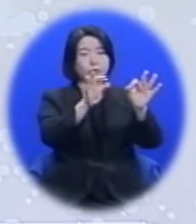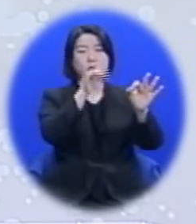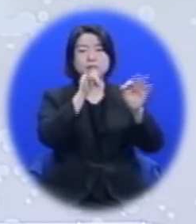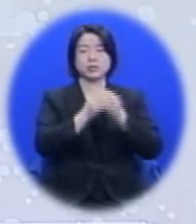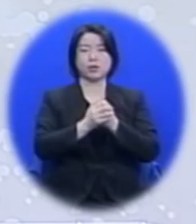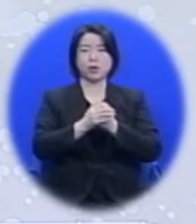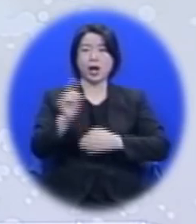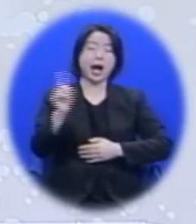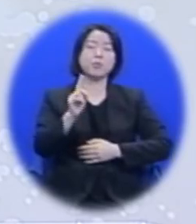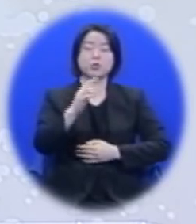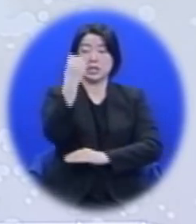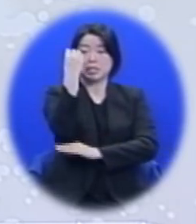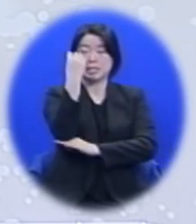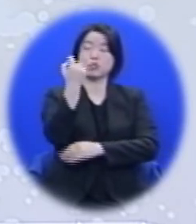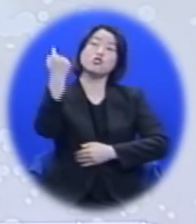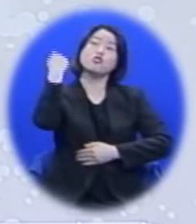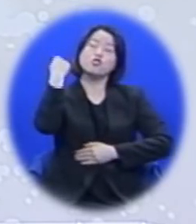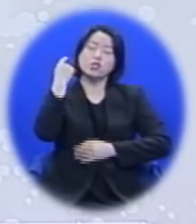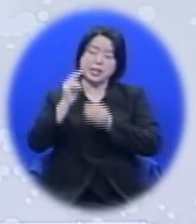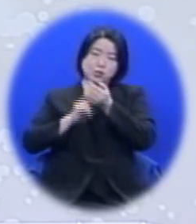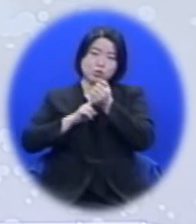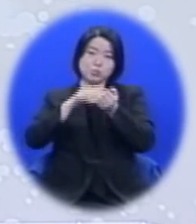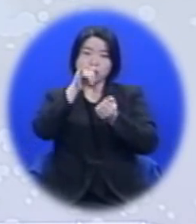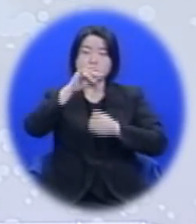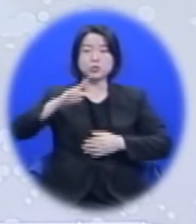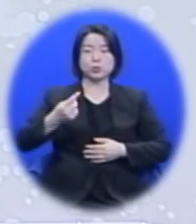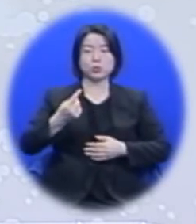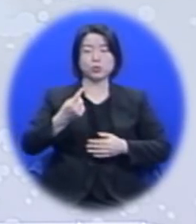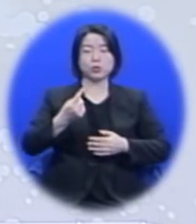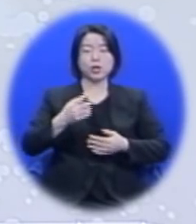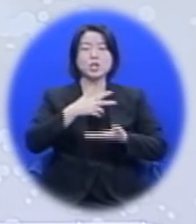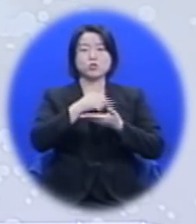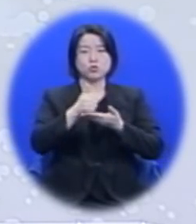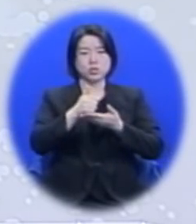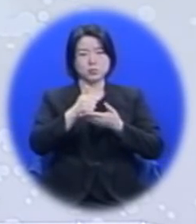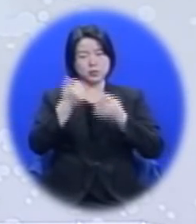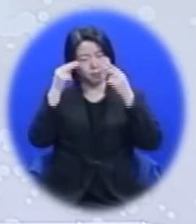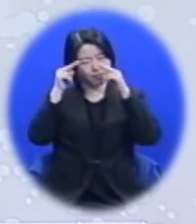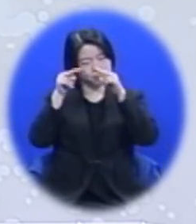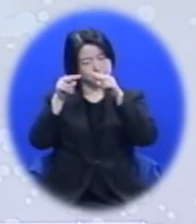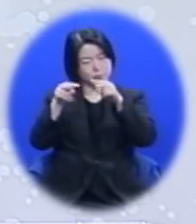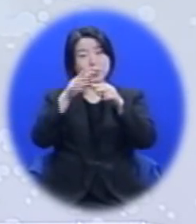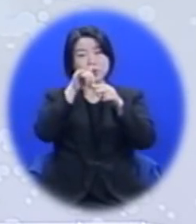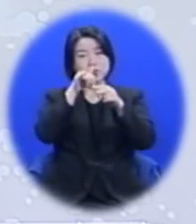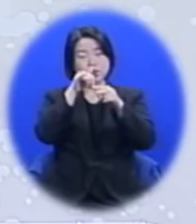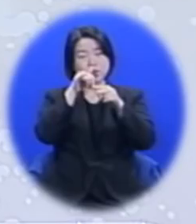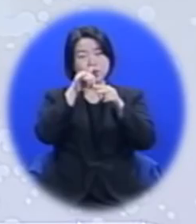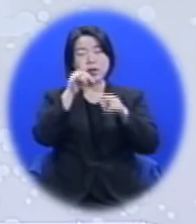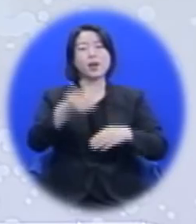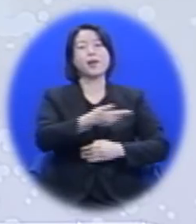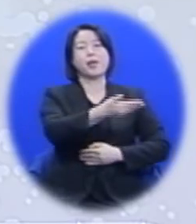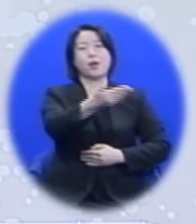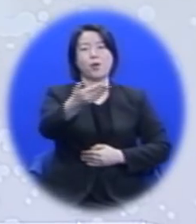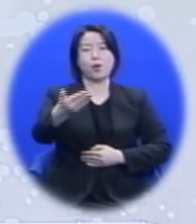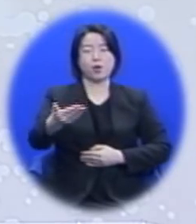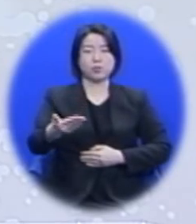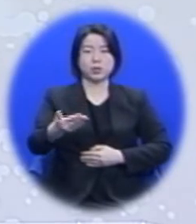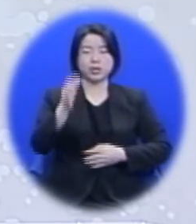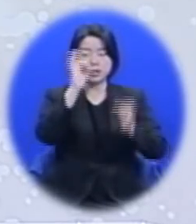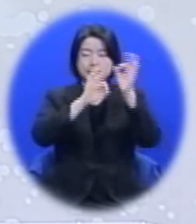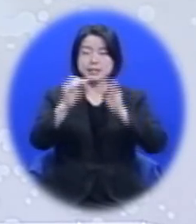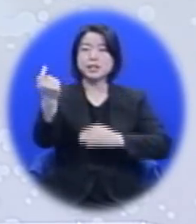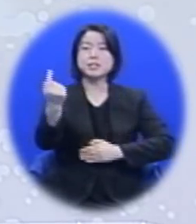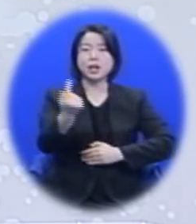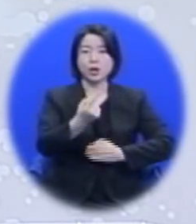아무리 기둥 뒤에 숨어도 주님은 주목하고 계세요. 그리고 여러분에게 찾아오세요.